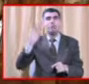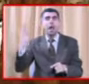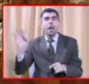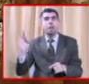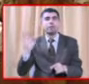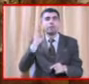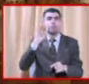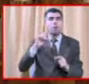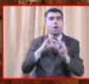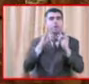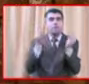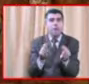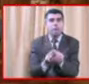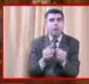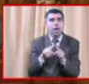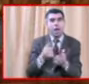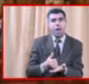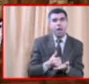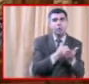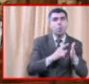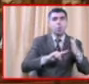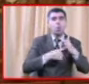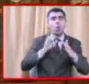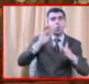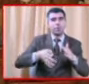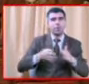170 تدخل لإعادة الكهرباء إلى المنازل.